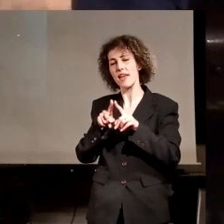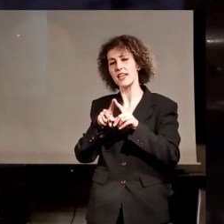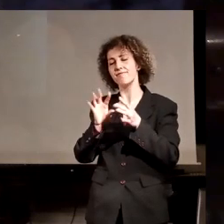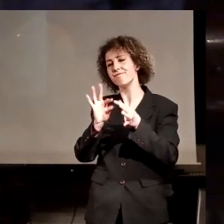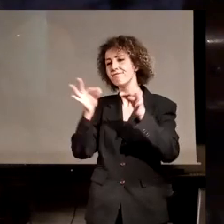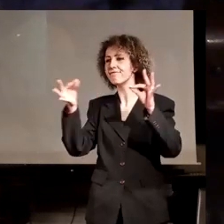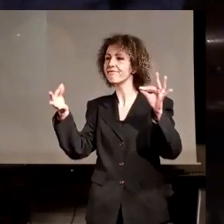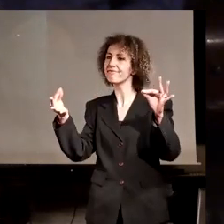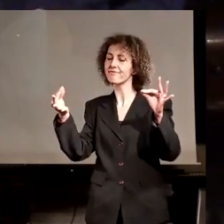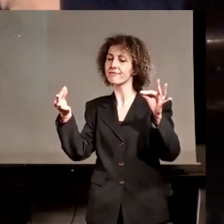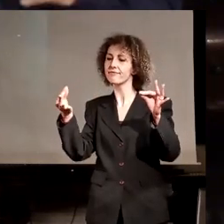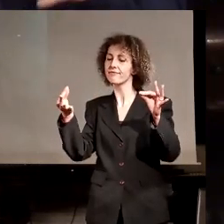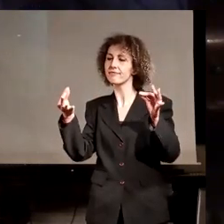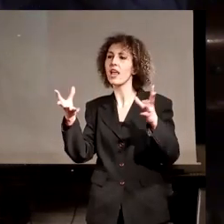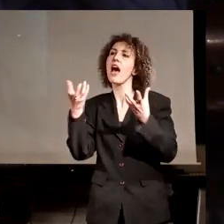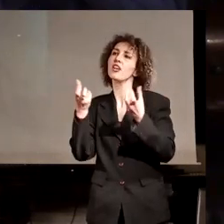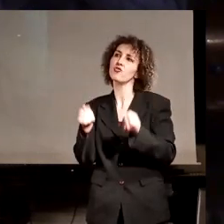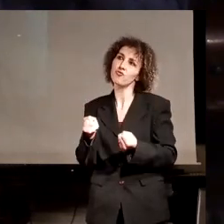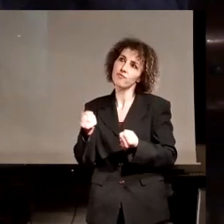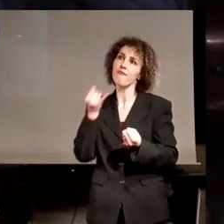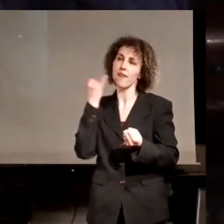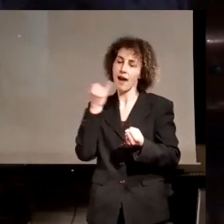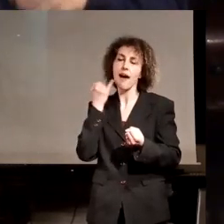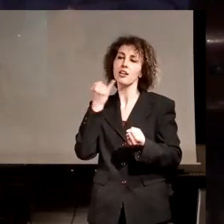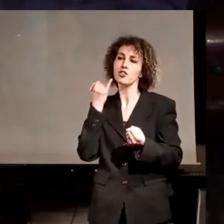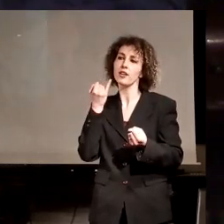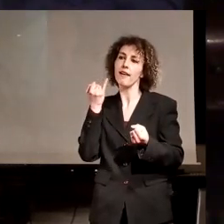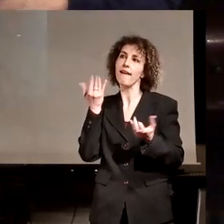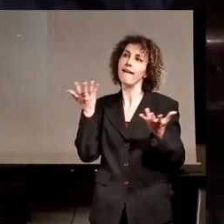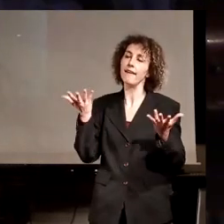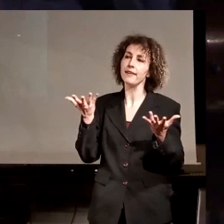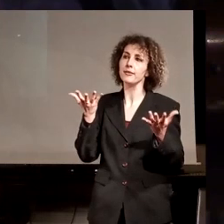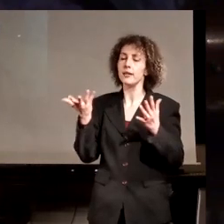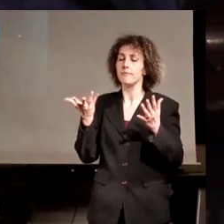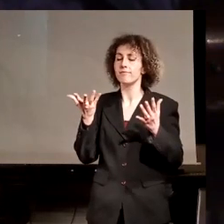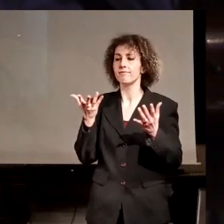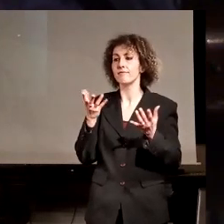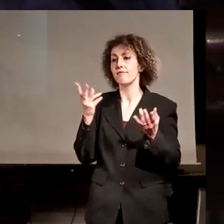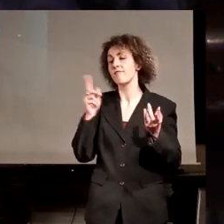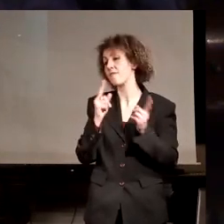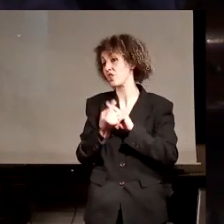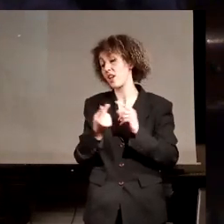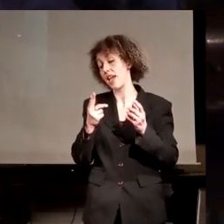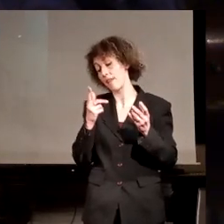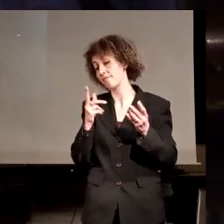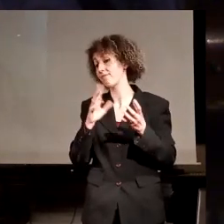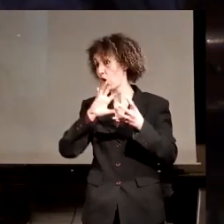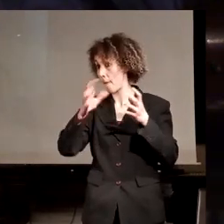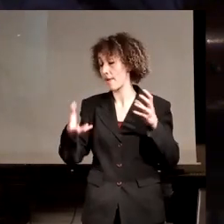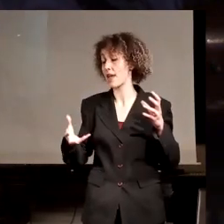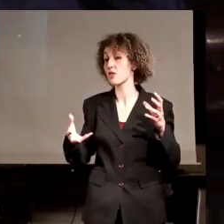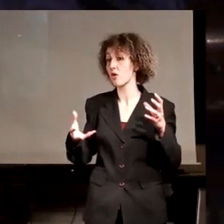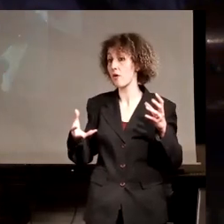con la quale si vuole liquidare qualcosa di profondo di complesso perché come diceva uno aveva capito tutto l'umanità si